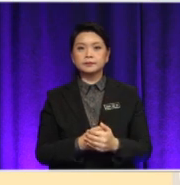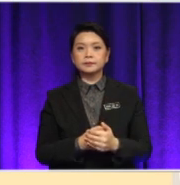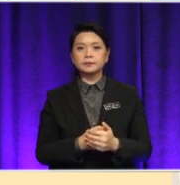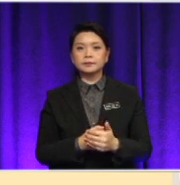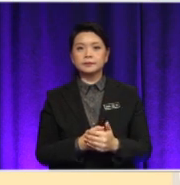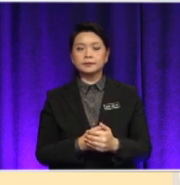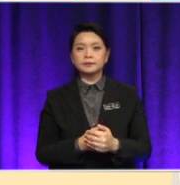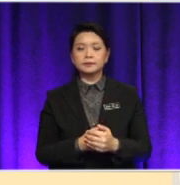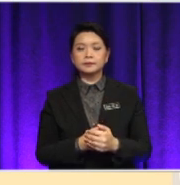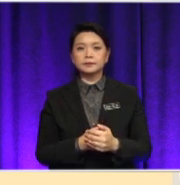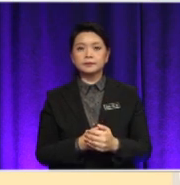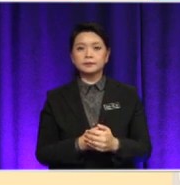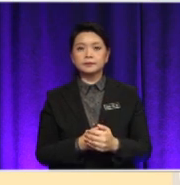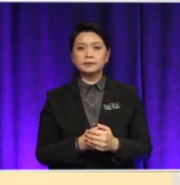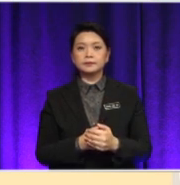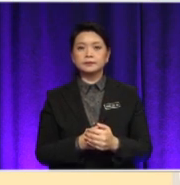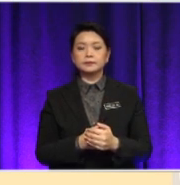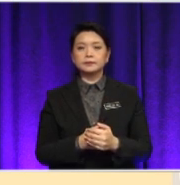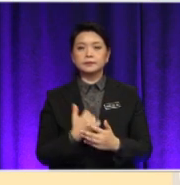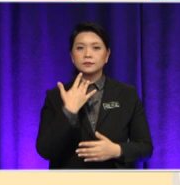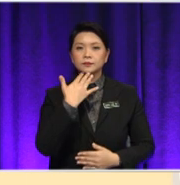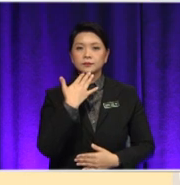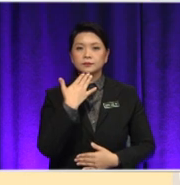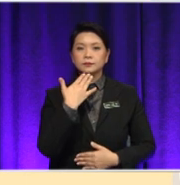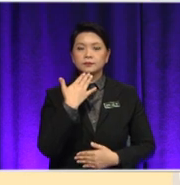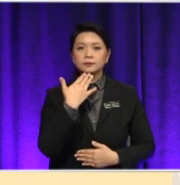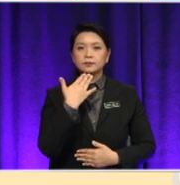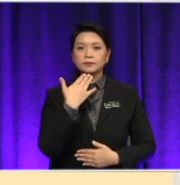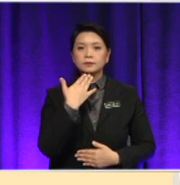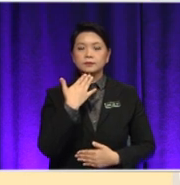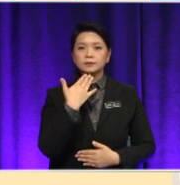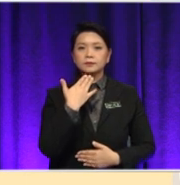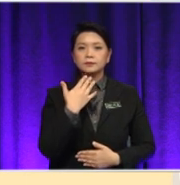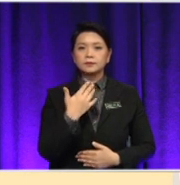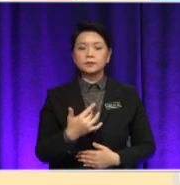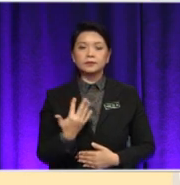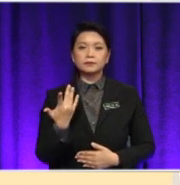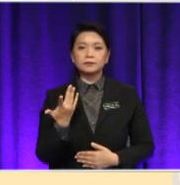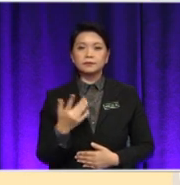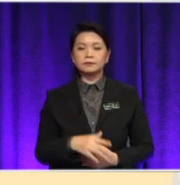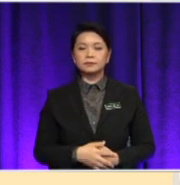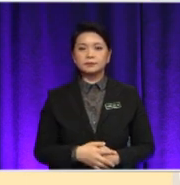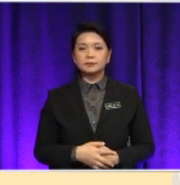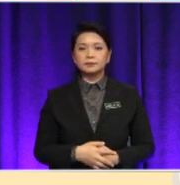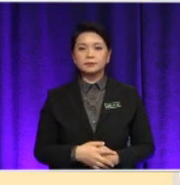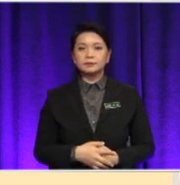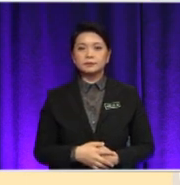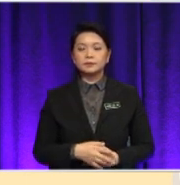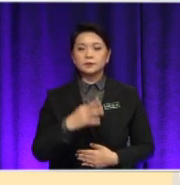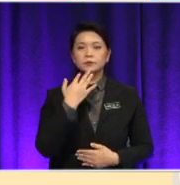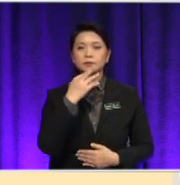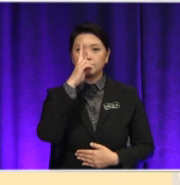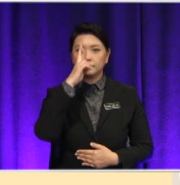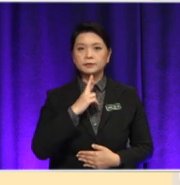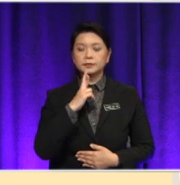Sekali lagi. Janganlah warna lain. Okey, warna? Sama juga ya, cikgu. Tukar cikgu. Sop. Warna merah cikgu.